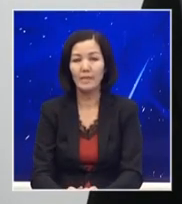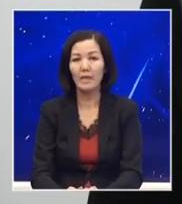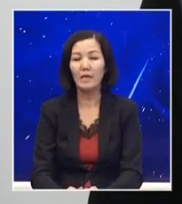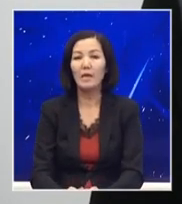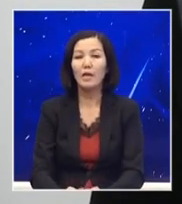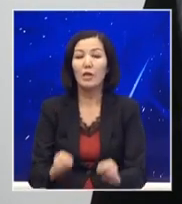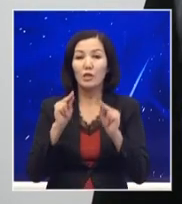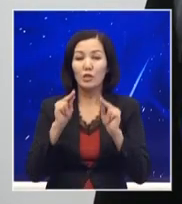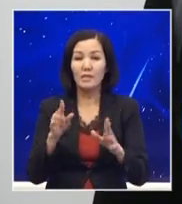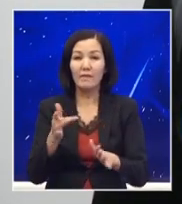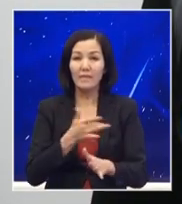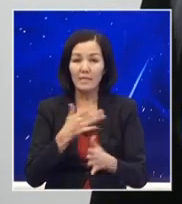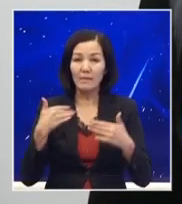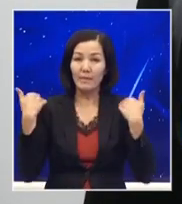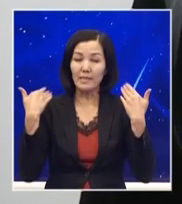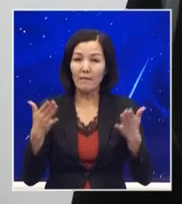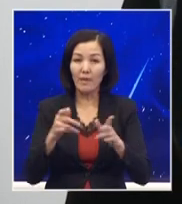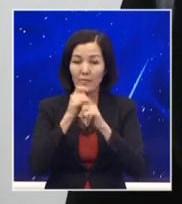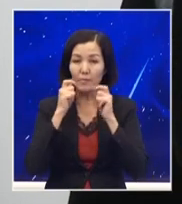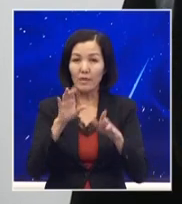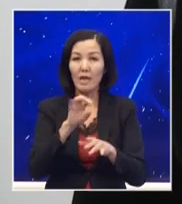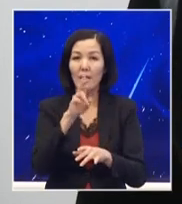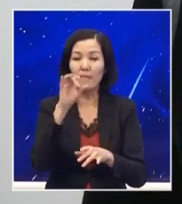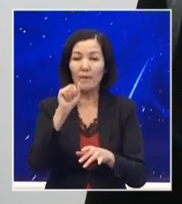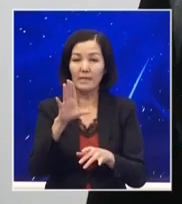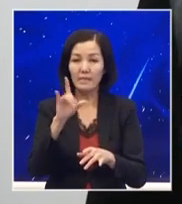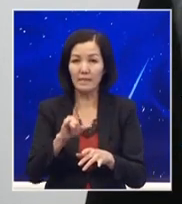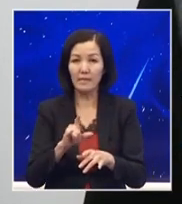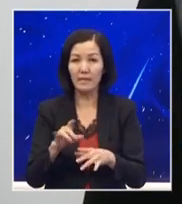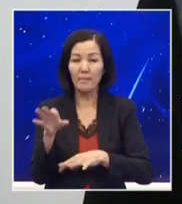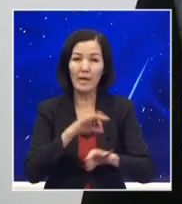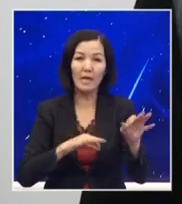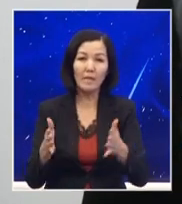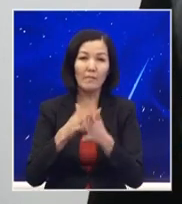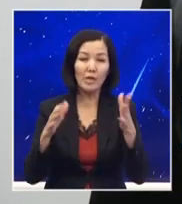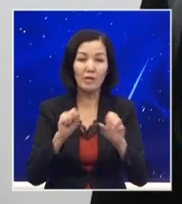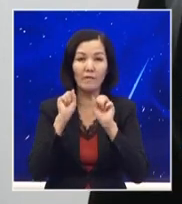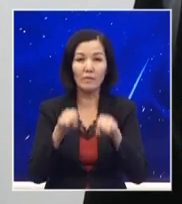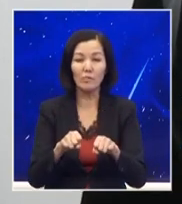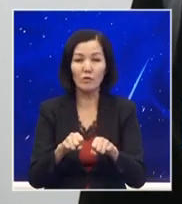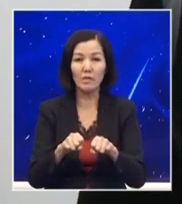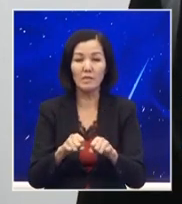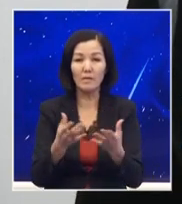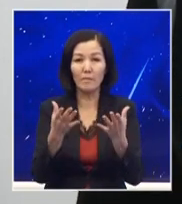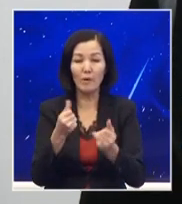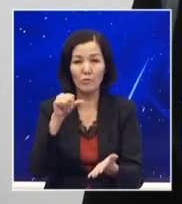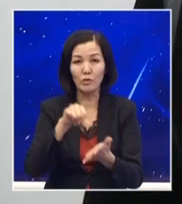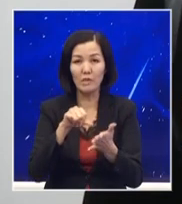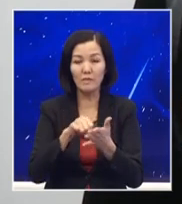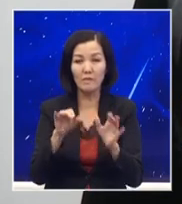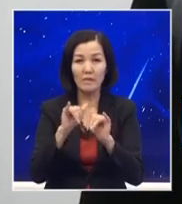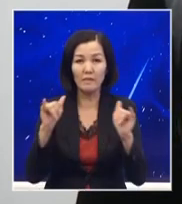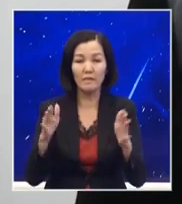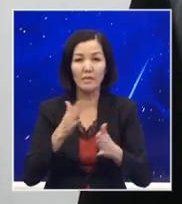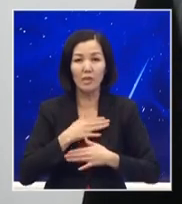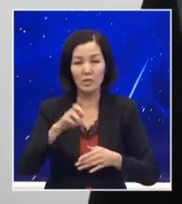От чистого сердца поздравляю призеров премии Елбасы. Этот проект дал нам большие возможности, в том числе поучаствовать в развитии